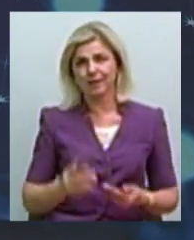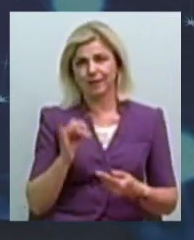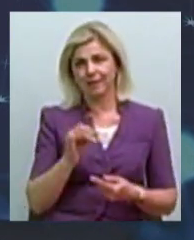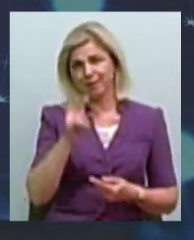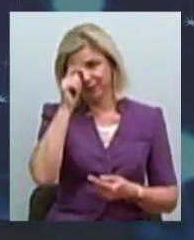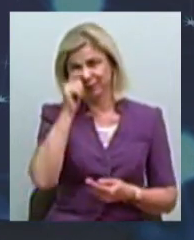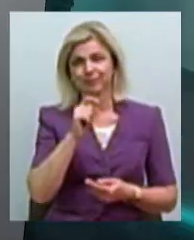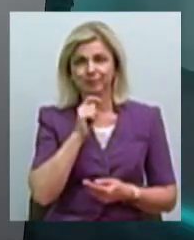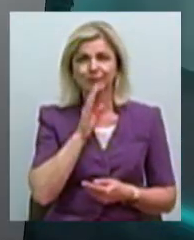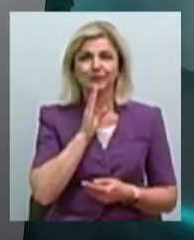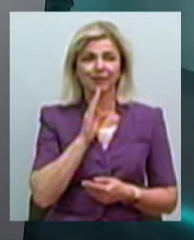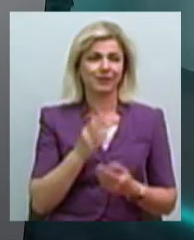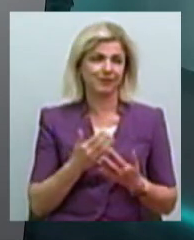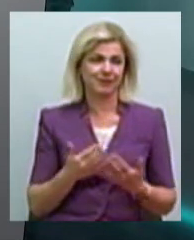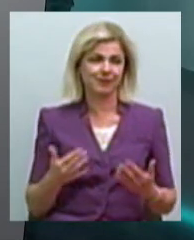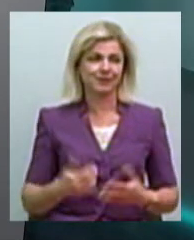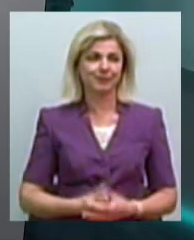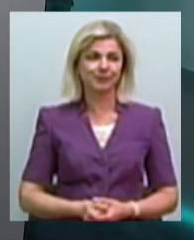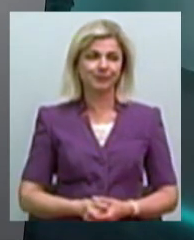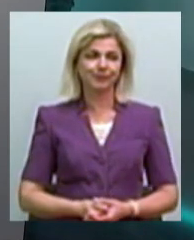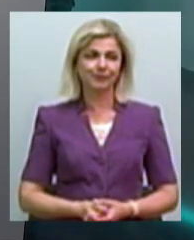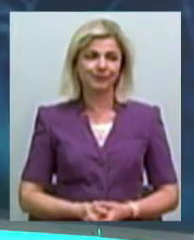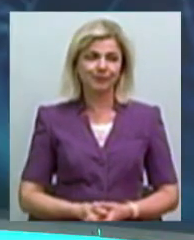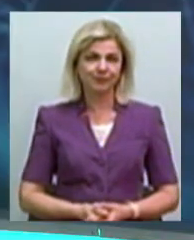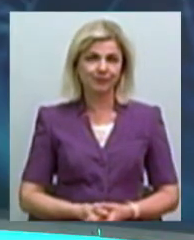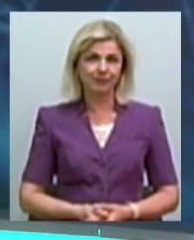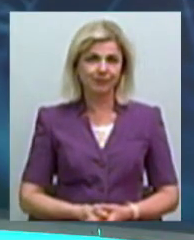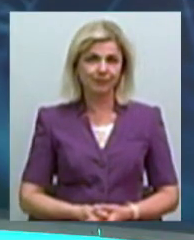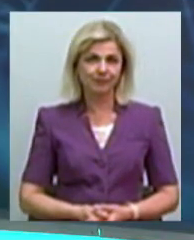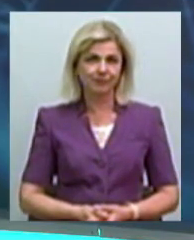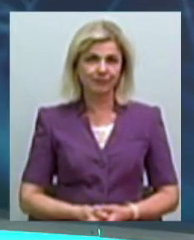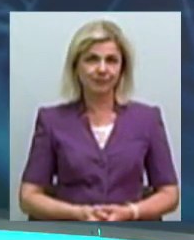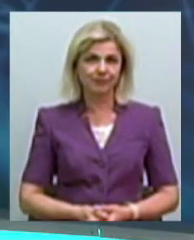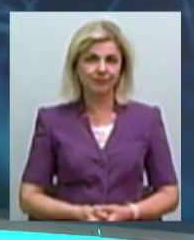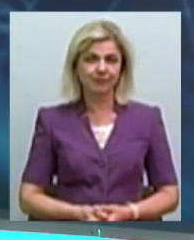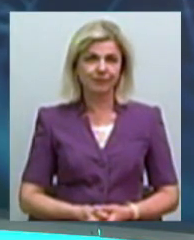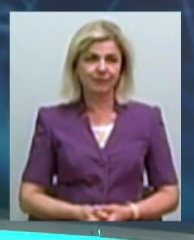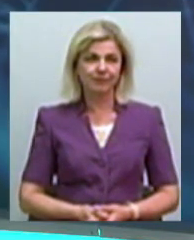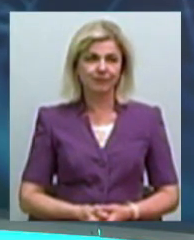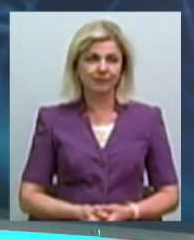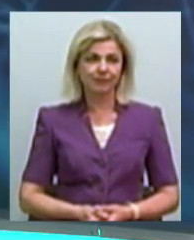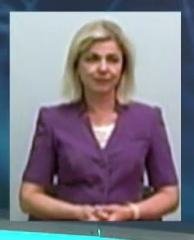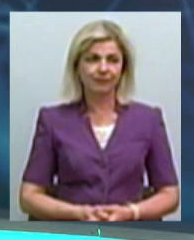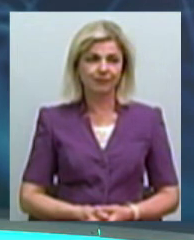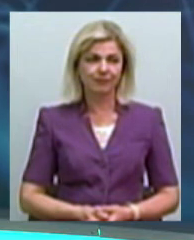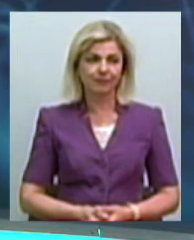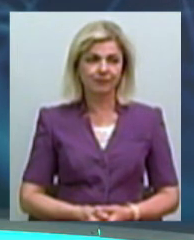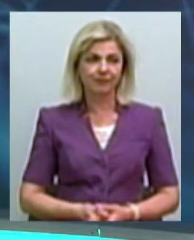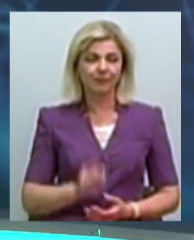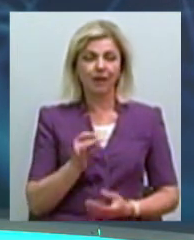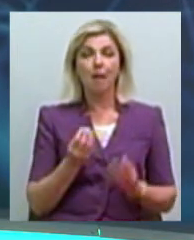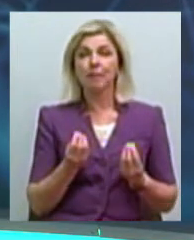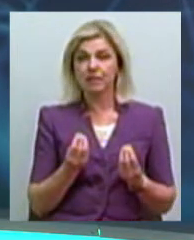человеки? Пока женские. Спорный вопрос. Да, наверное, больше женские. Вот. Тобто варіація, і бізнес